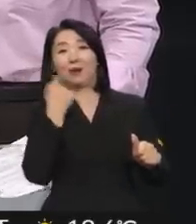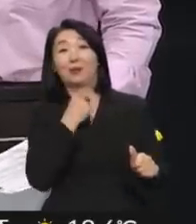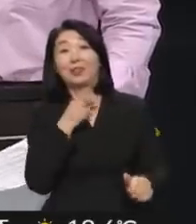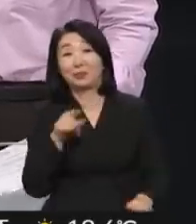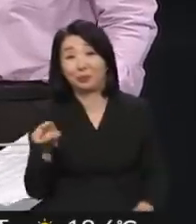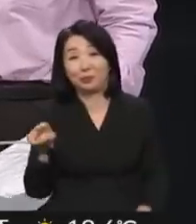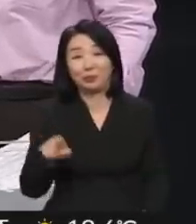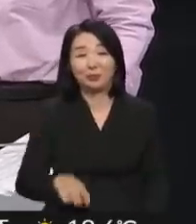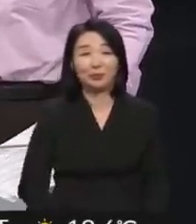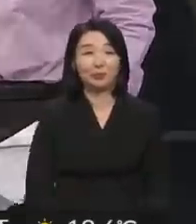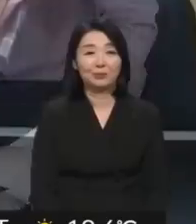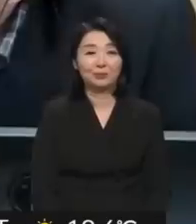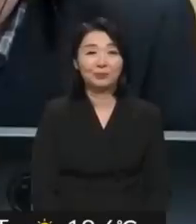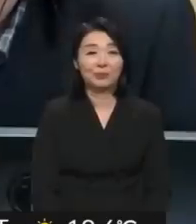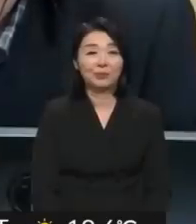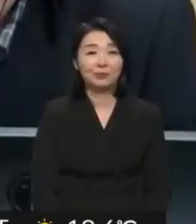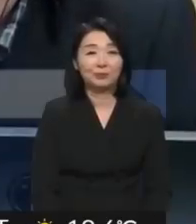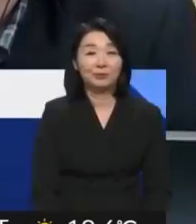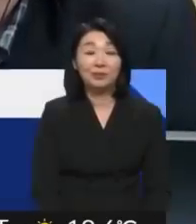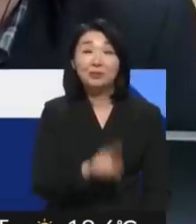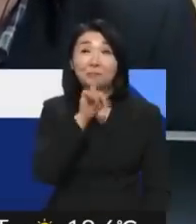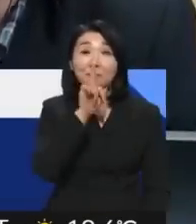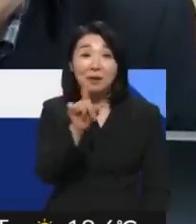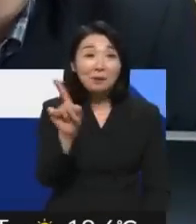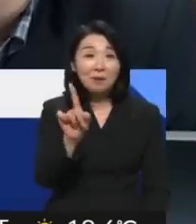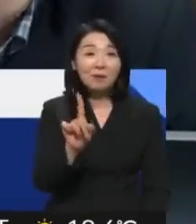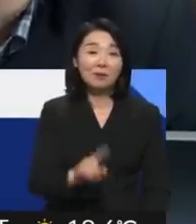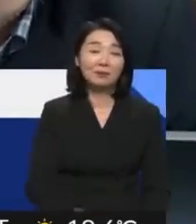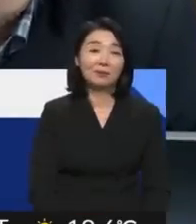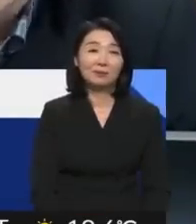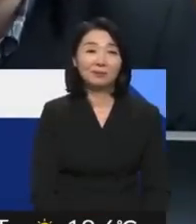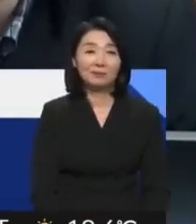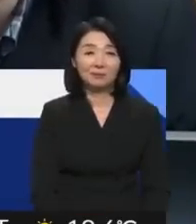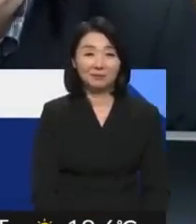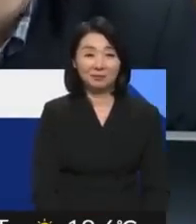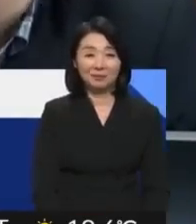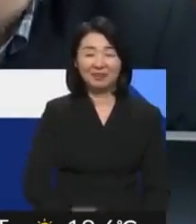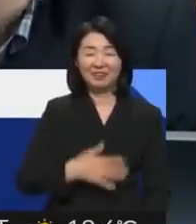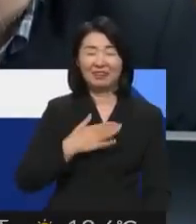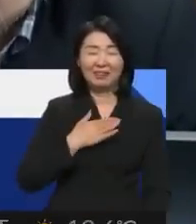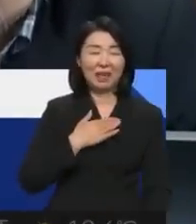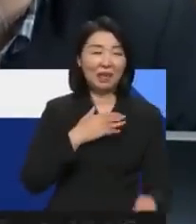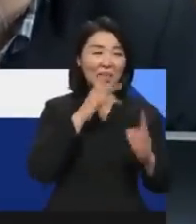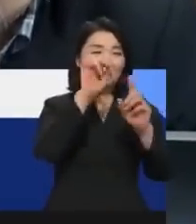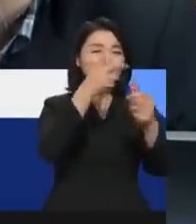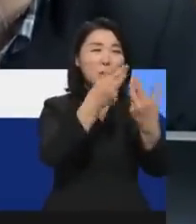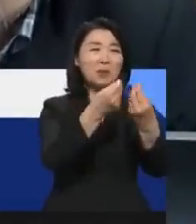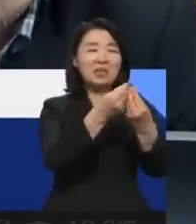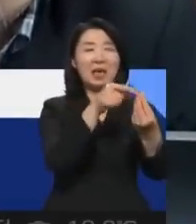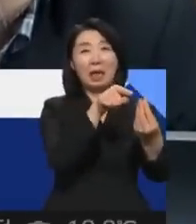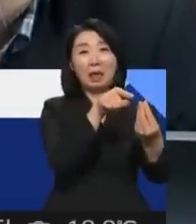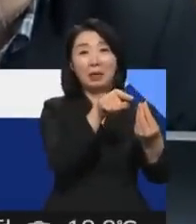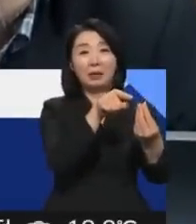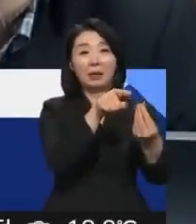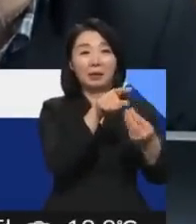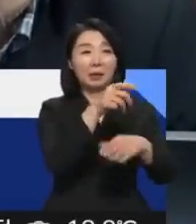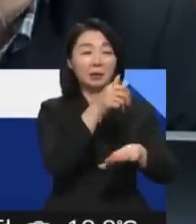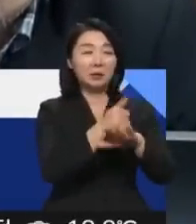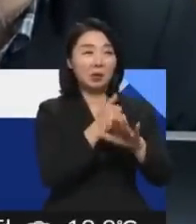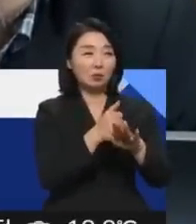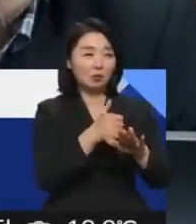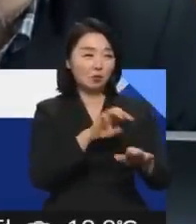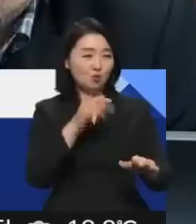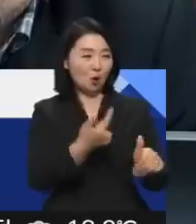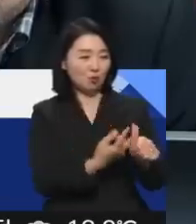듯한데요. 그 말인즉슨 저는 뭐냐면은 제 핑계를 대고 내부적으로 권성동은 한번 축출해보려는